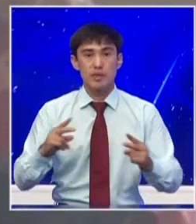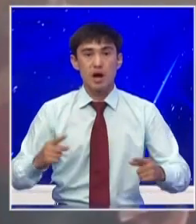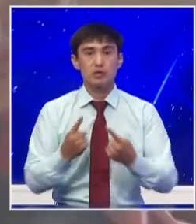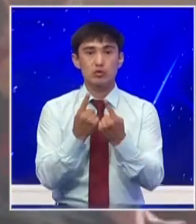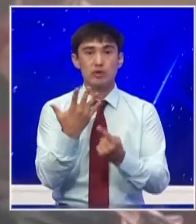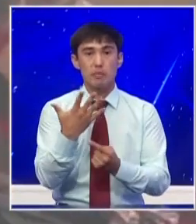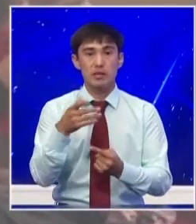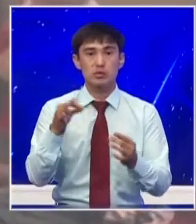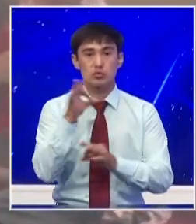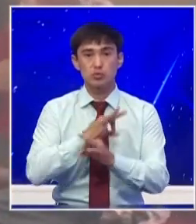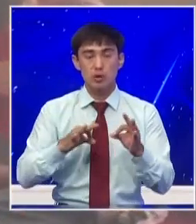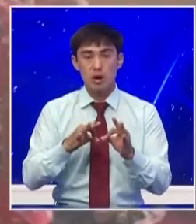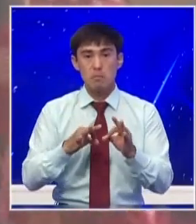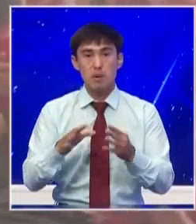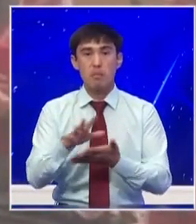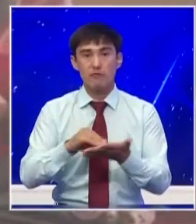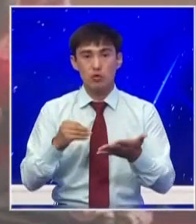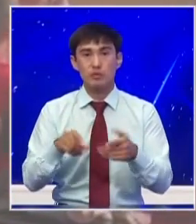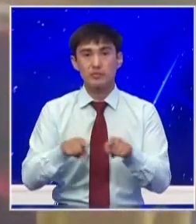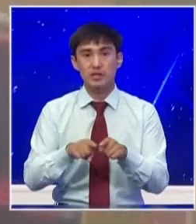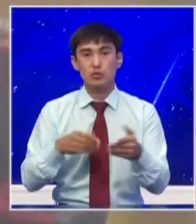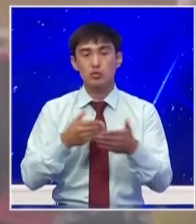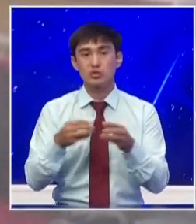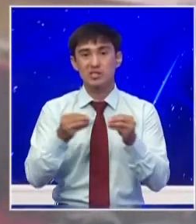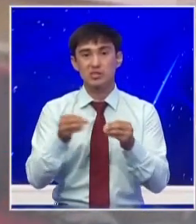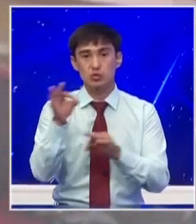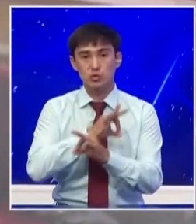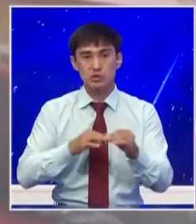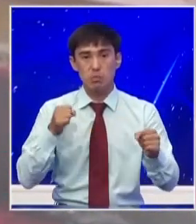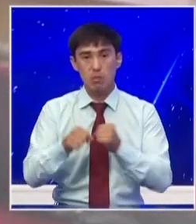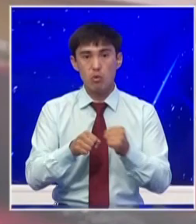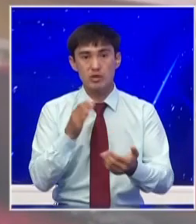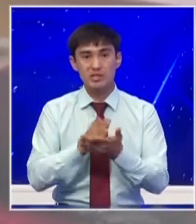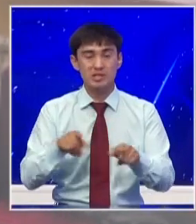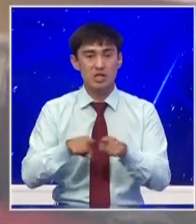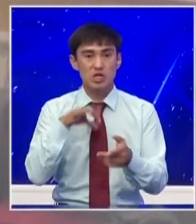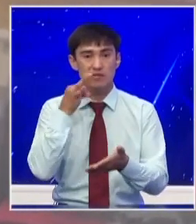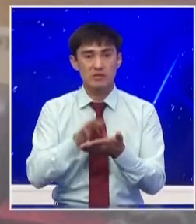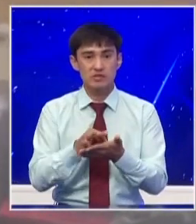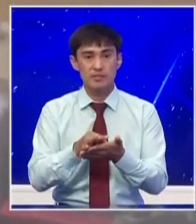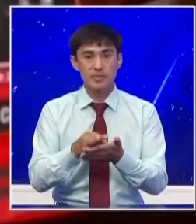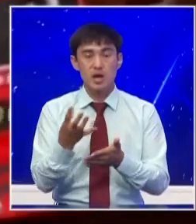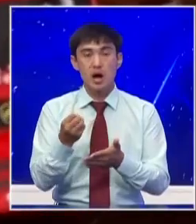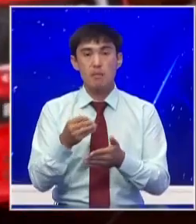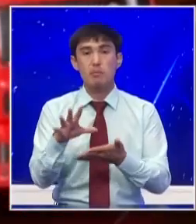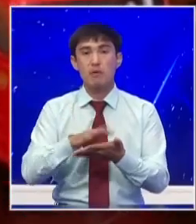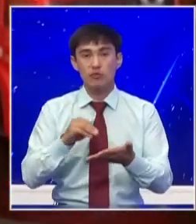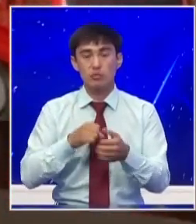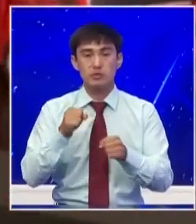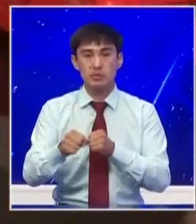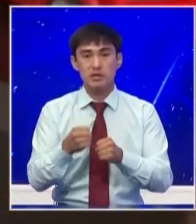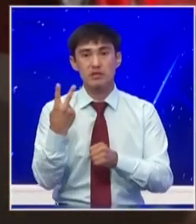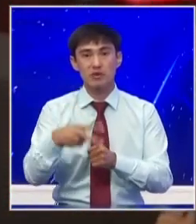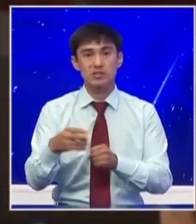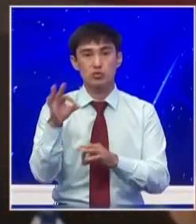при повторном совершении проступка – до 10 суток. За побои предусмотрена такая же ответственность, а при повторном избиении